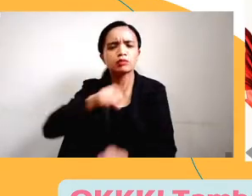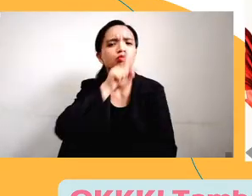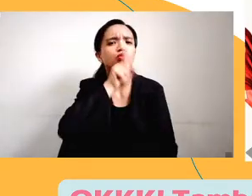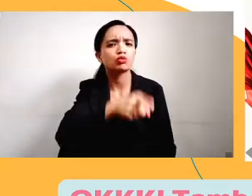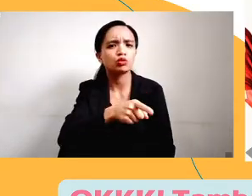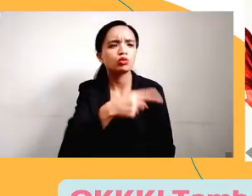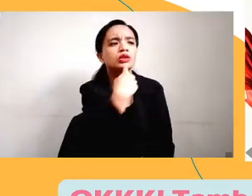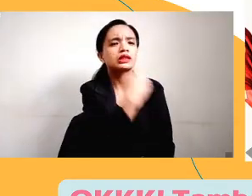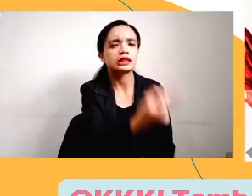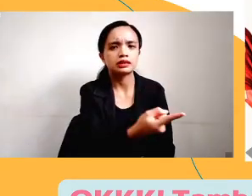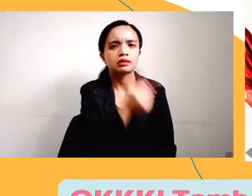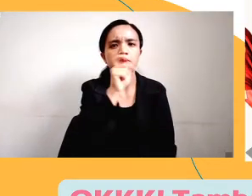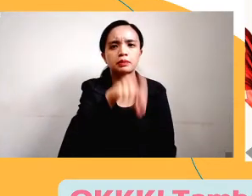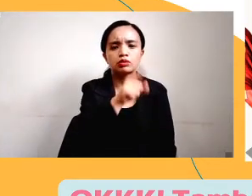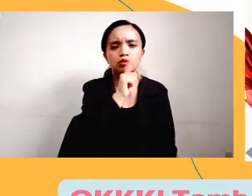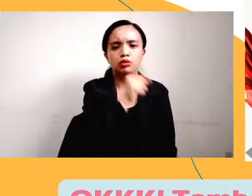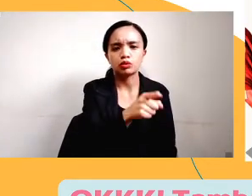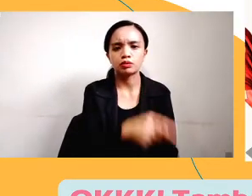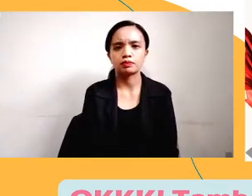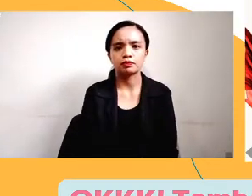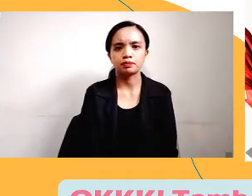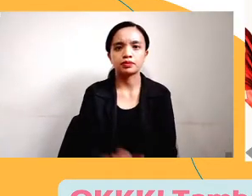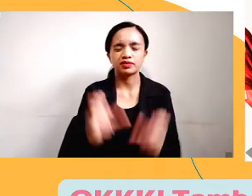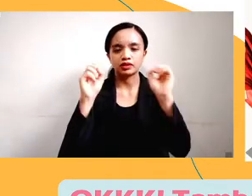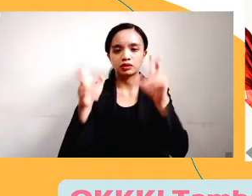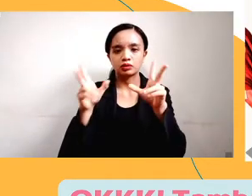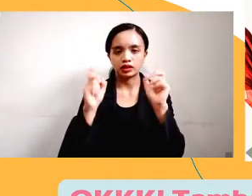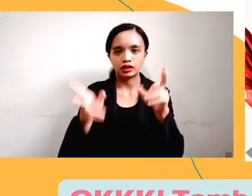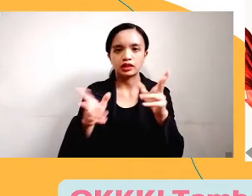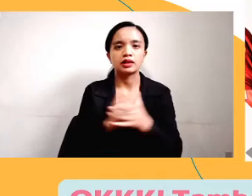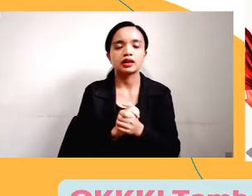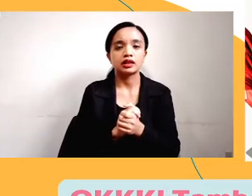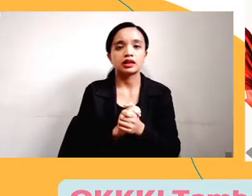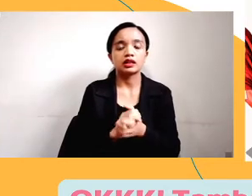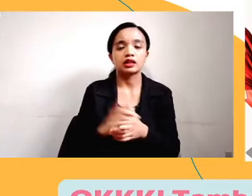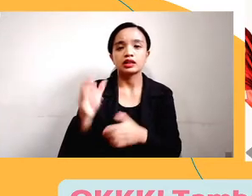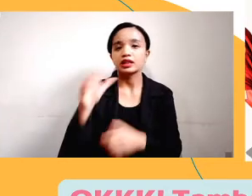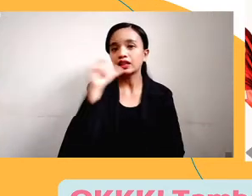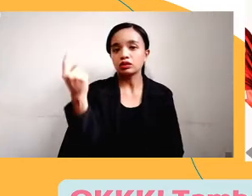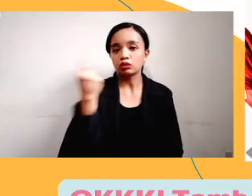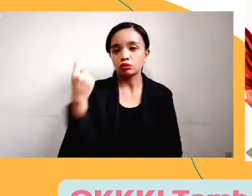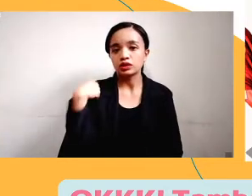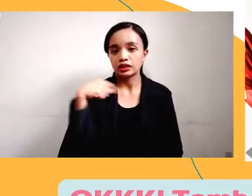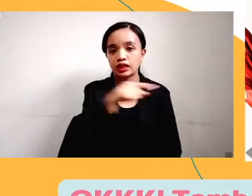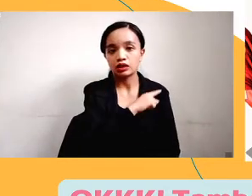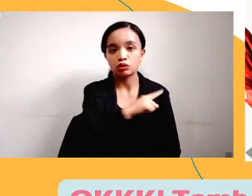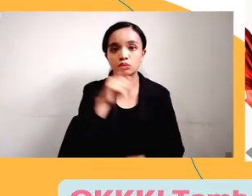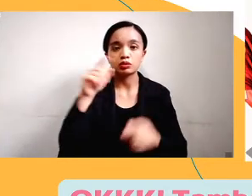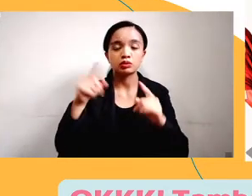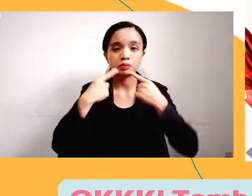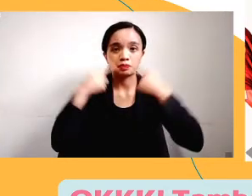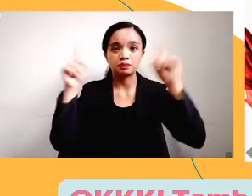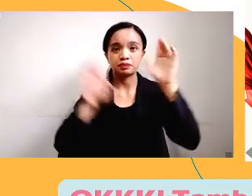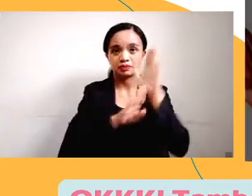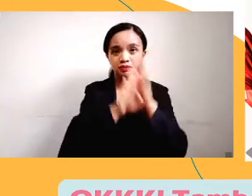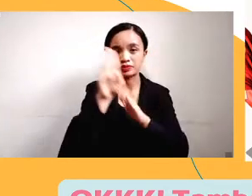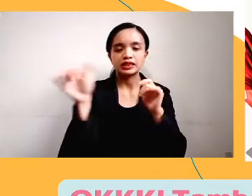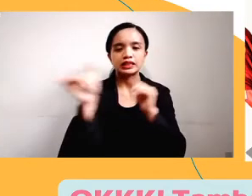sinasabi. Okay? At sa gayon, hindi lang tayo ang yumayabong, pati din yung ating mga